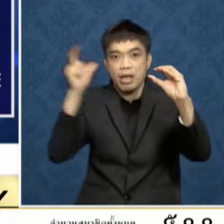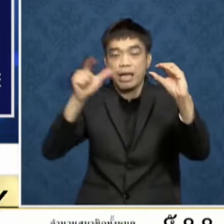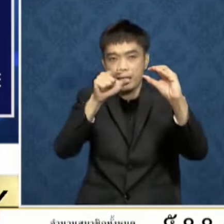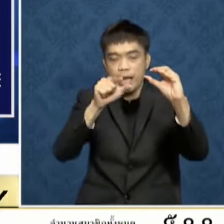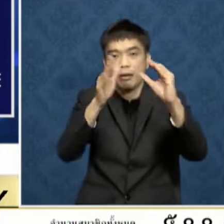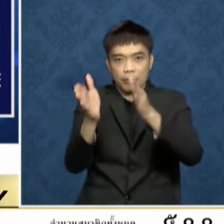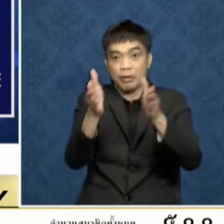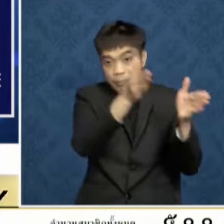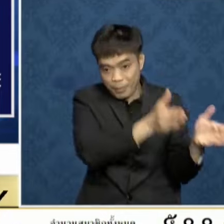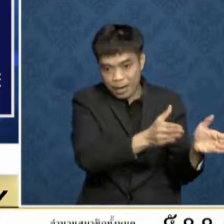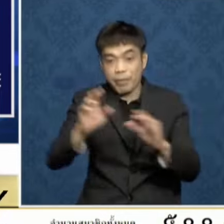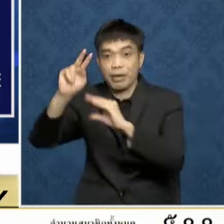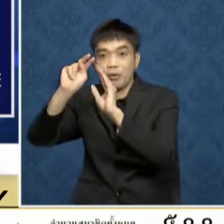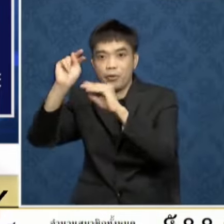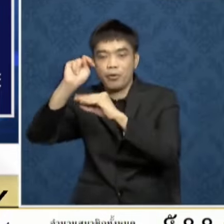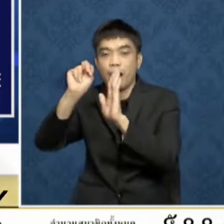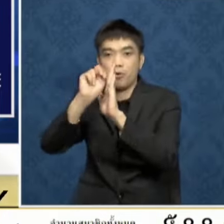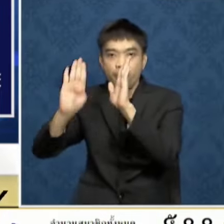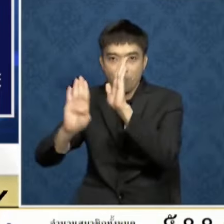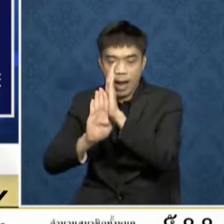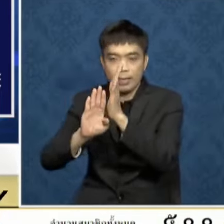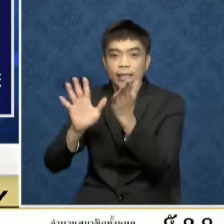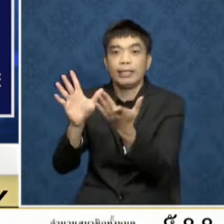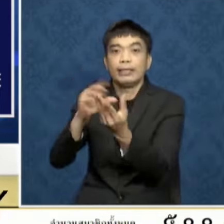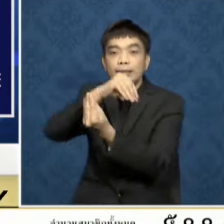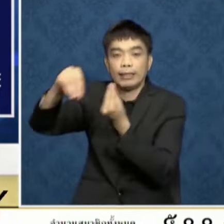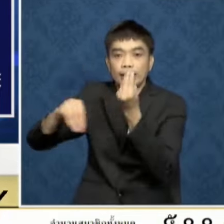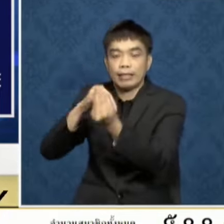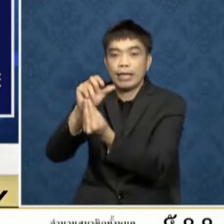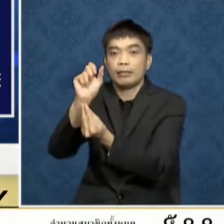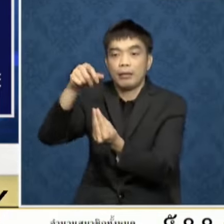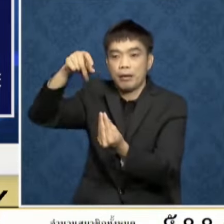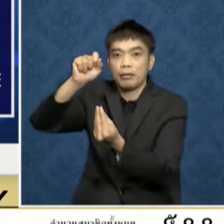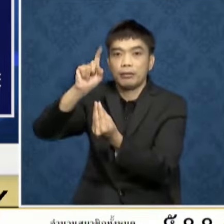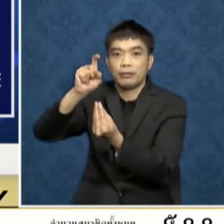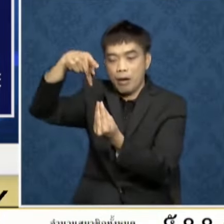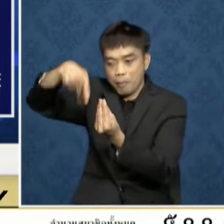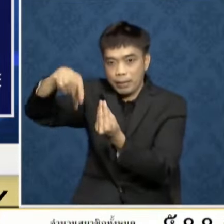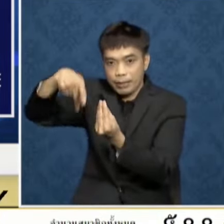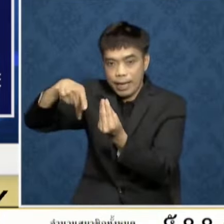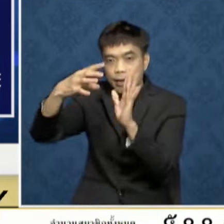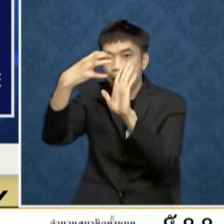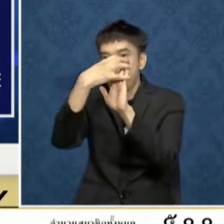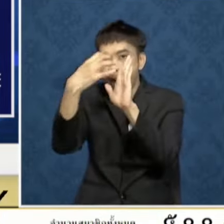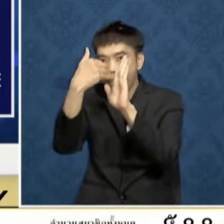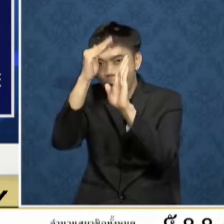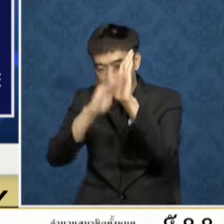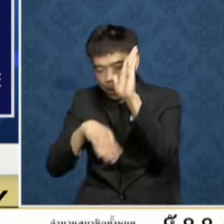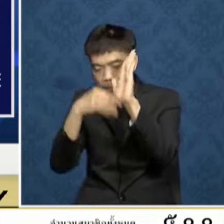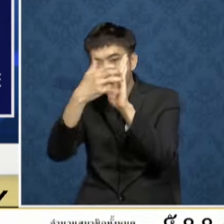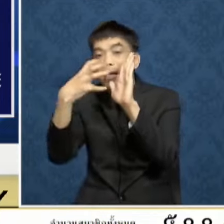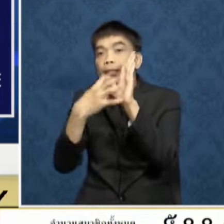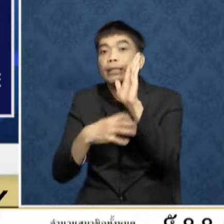มีนโยบายระเบียงเศรษฐกิจพิเศษ 4ภาคค่ะซึ่งเป็นหนึ่งในนโยบายเรือธงเช่นกันซึ่งถูกประกาศเป็น